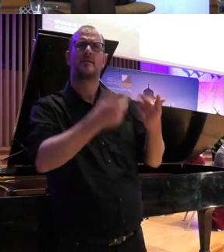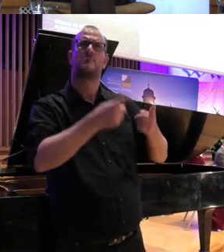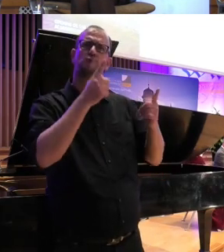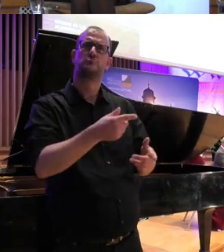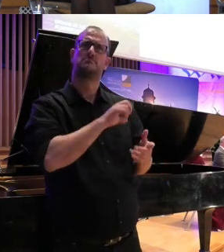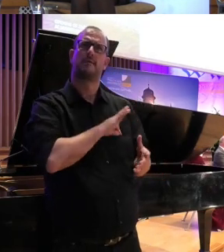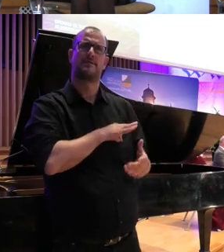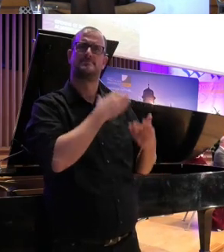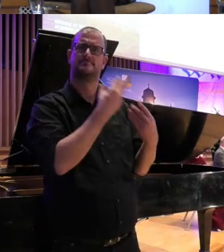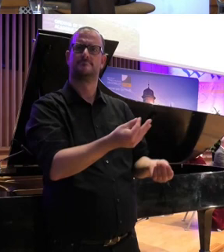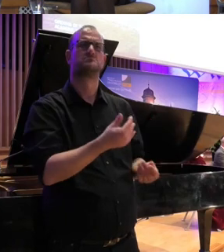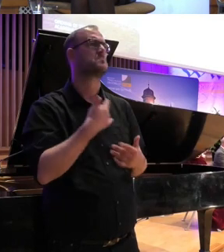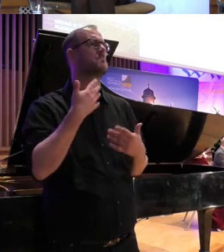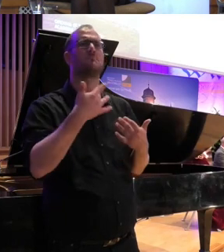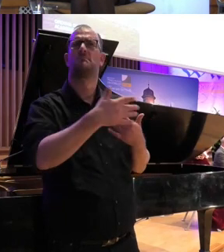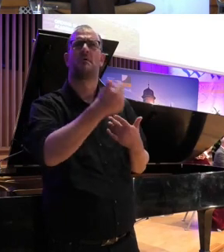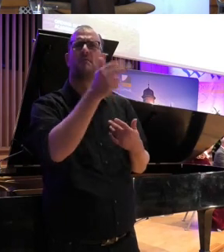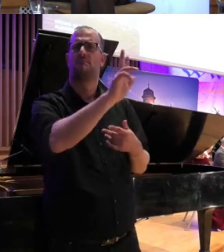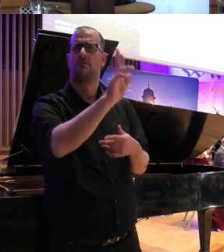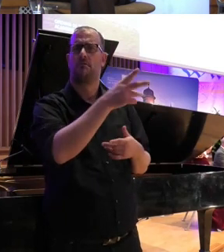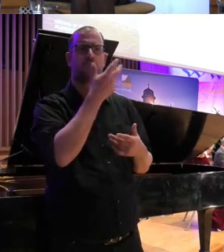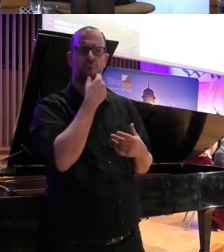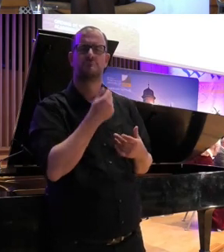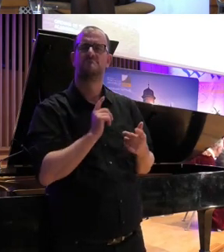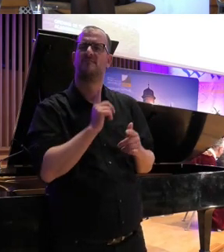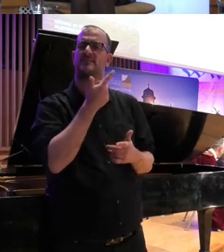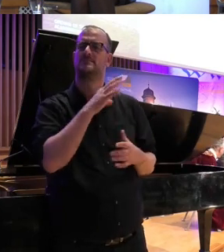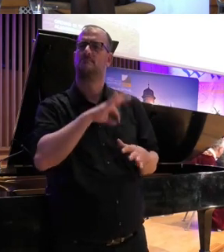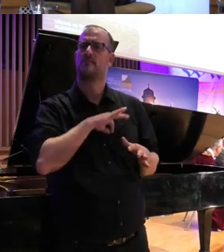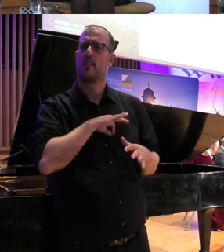muss und irgendwie wollte dann irgendwann das die Fields-Medaille, aber